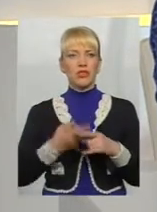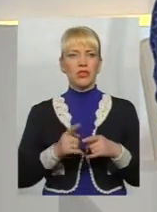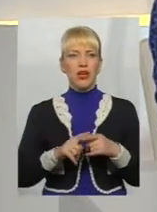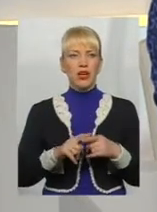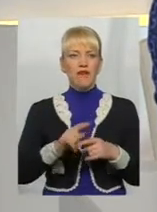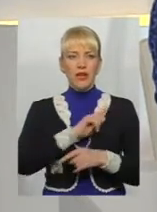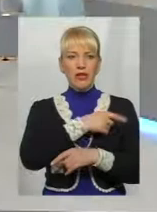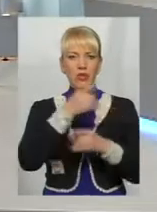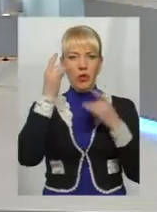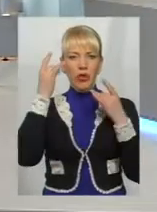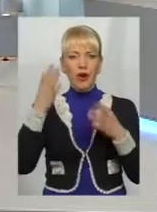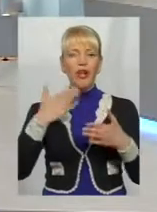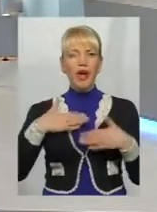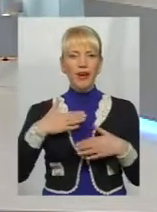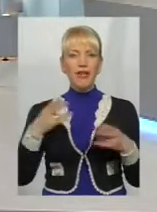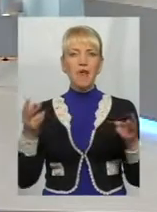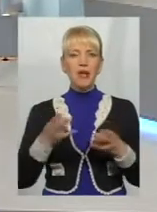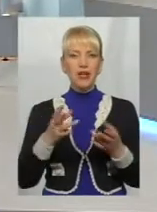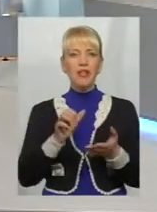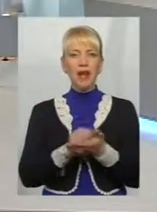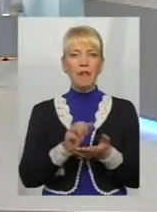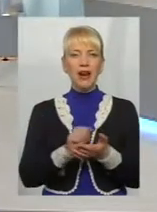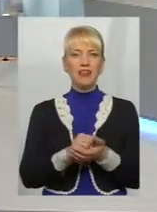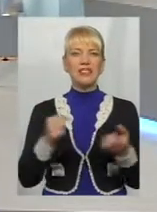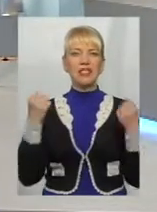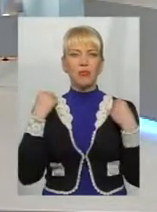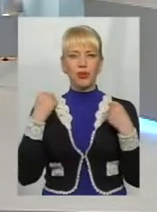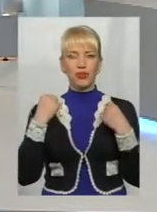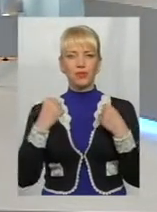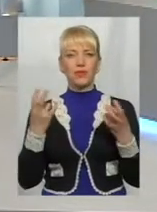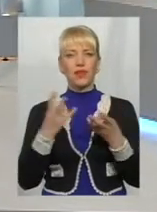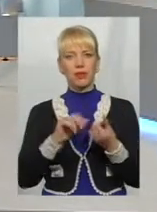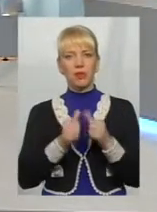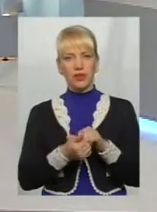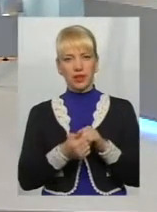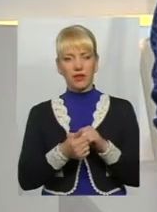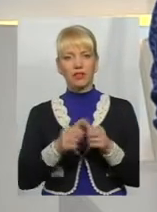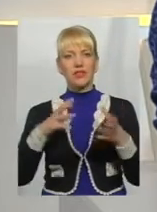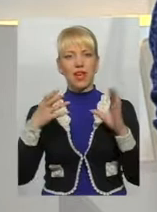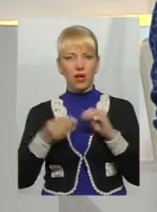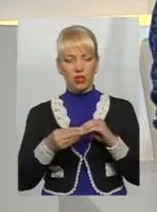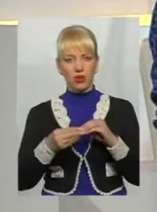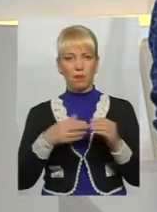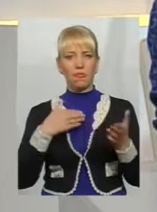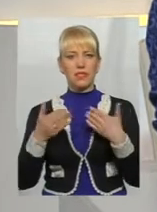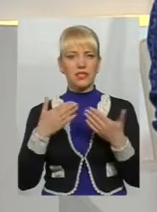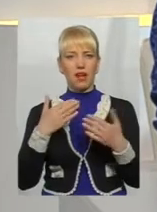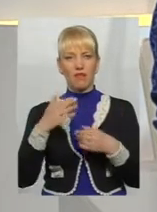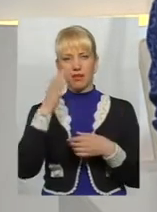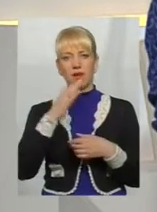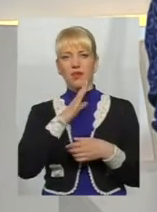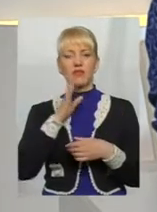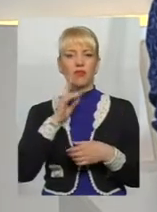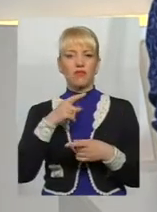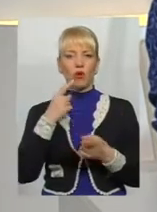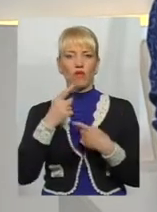культура, фізкультура, навіщо потрібно займатися спортом? І треба міняти взагалом ставлення і батьків, говорити